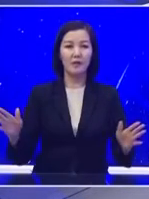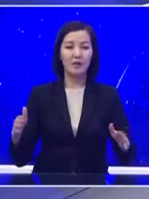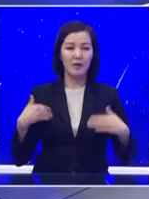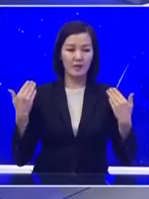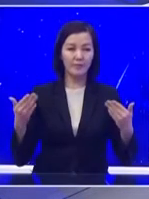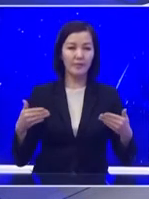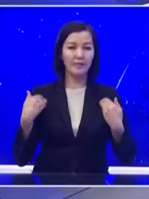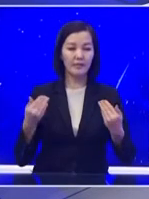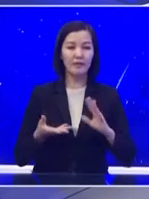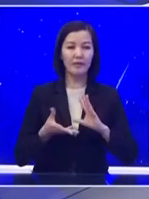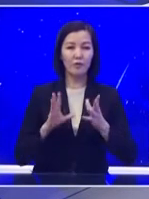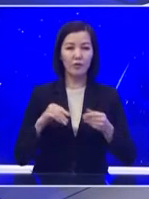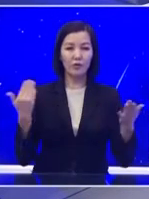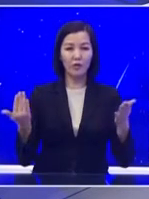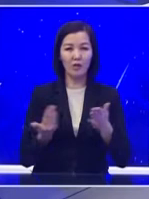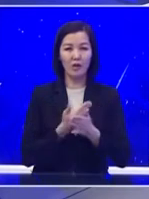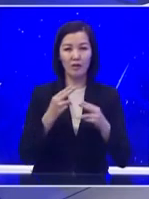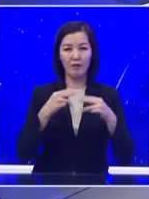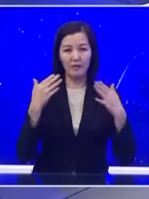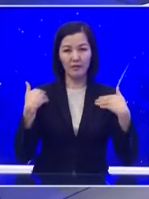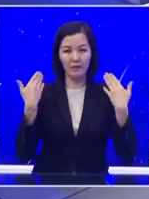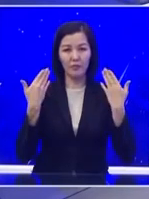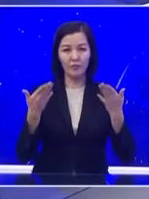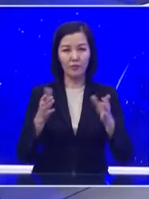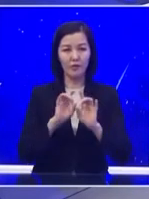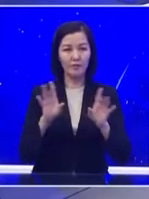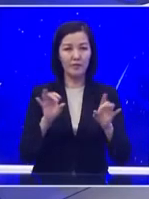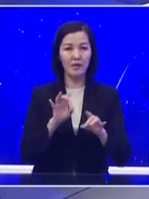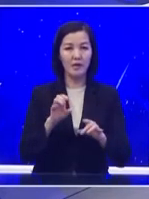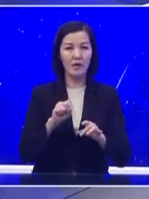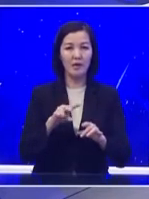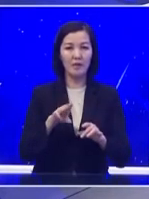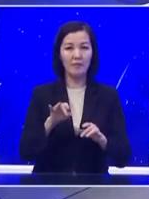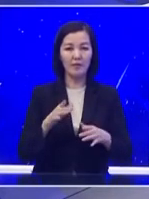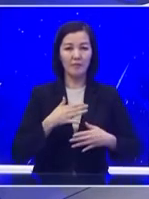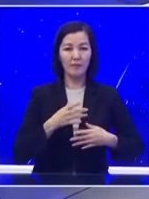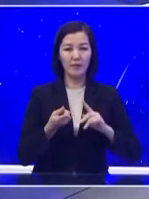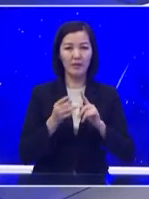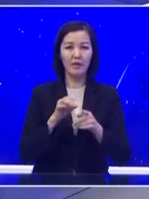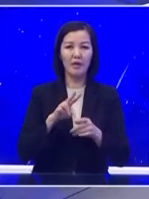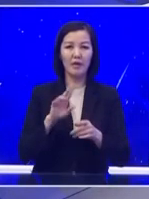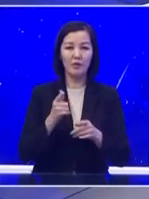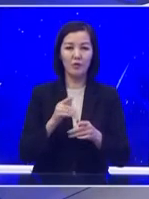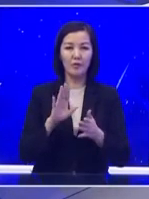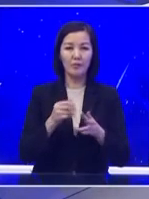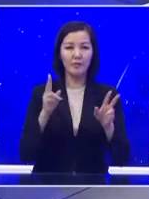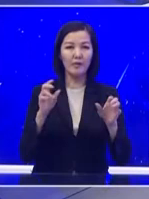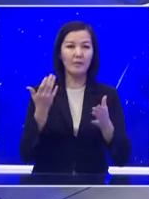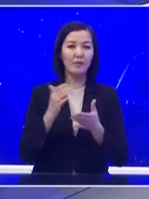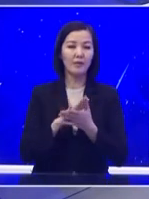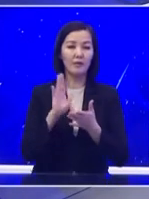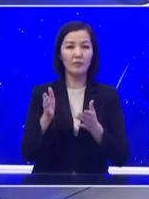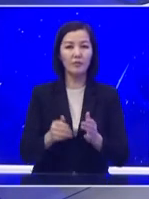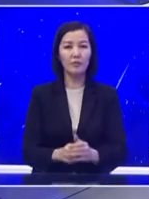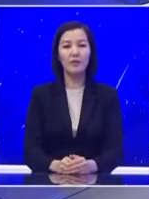Ассаламу алейкум, қадырмен көрермен, тікелей эфирде қорытынды жаңалықтар. Студияда Алмат Хамид, сурд аудармашы Айгүл Жұмашқызы алдымен аңдатпа.